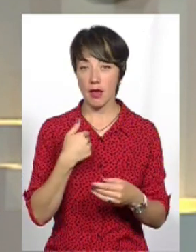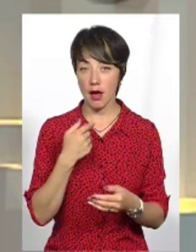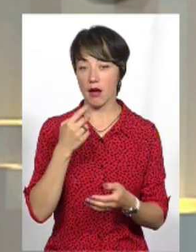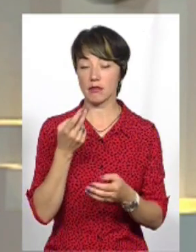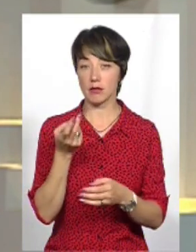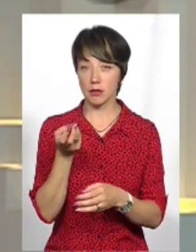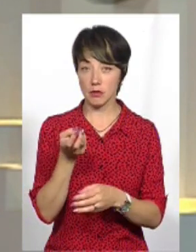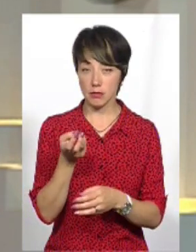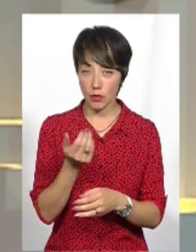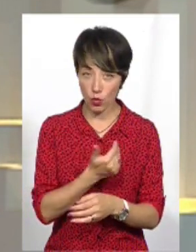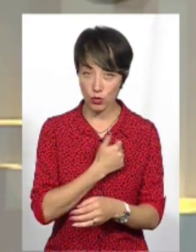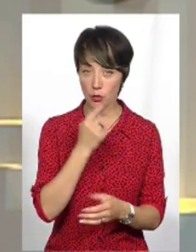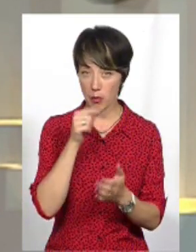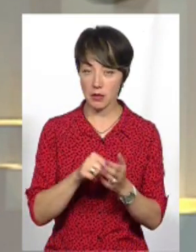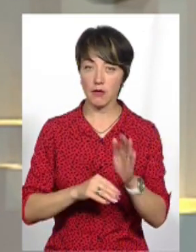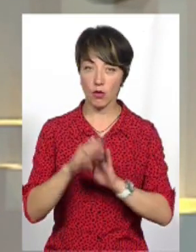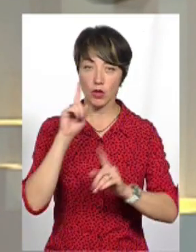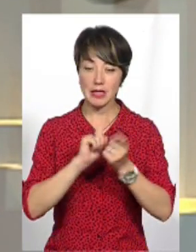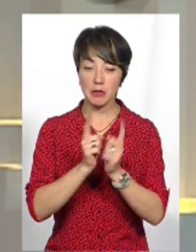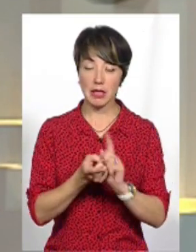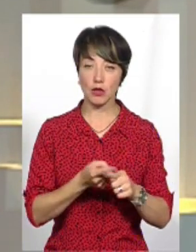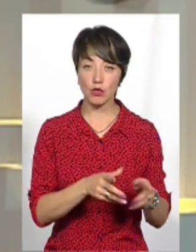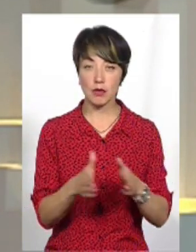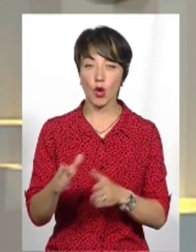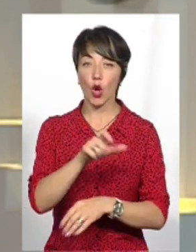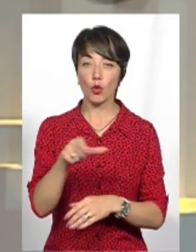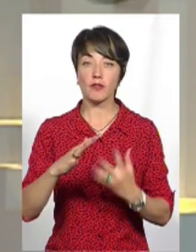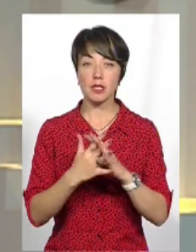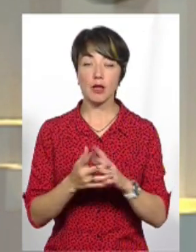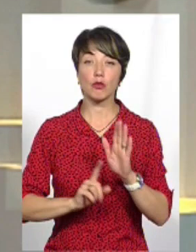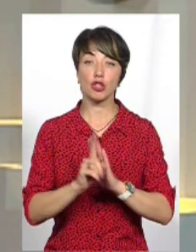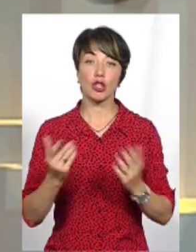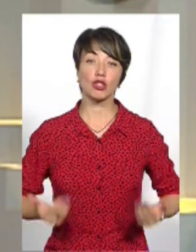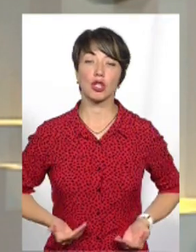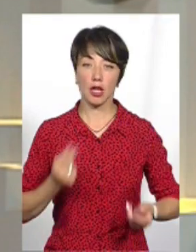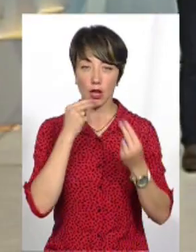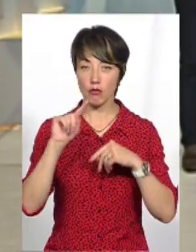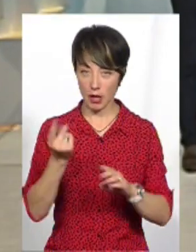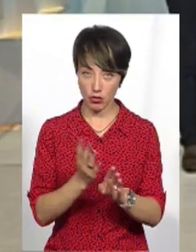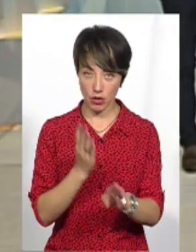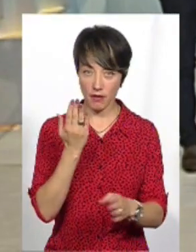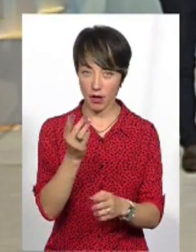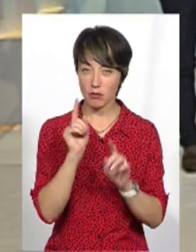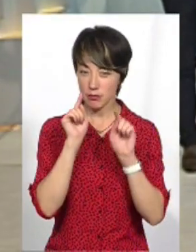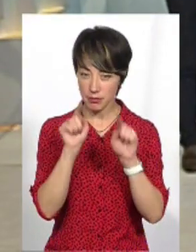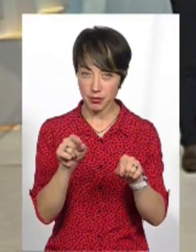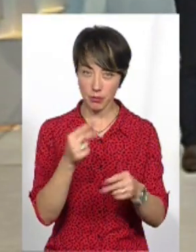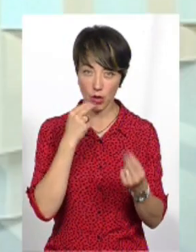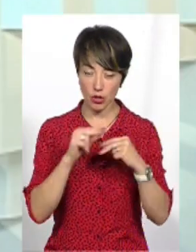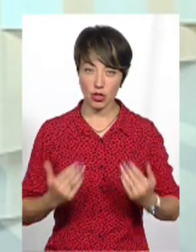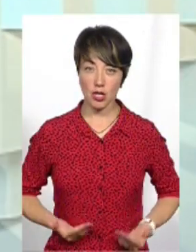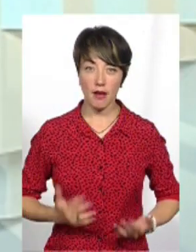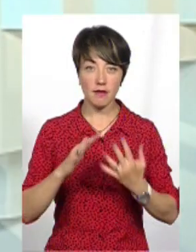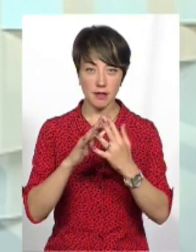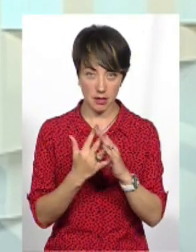щоб змінити цю систему, щоб покращити, щоб люди на селі почали жити краще. Тобто, в першу чергу, ви орієнтуєтесь на покращення